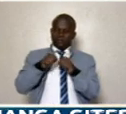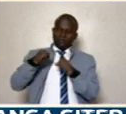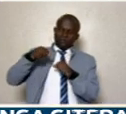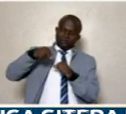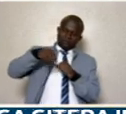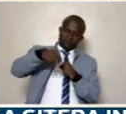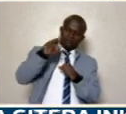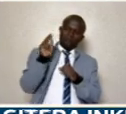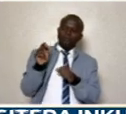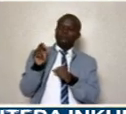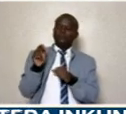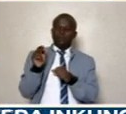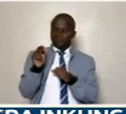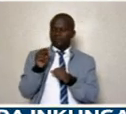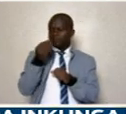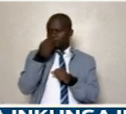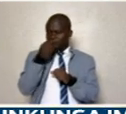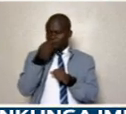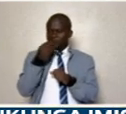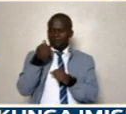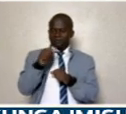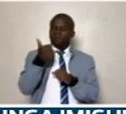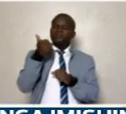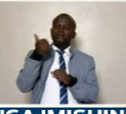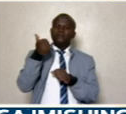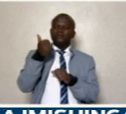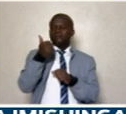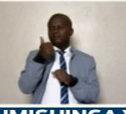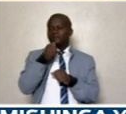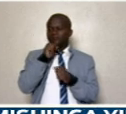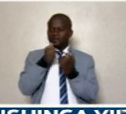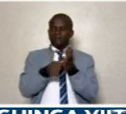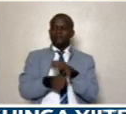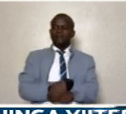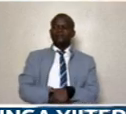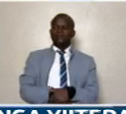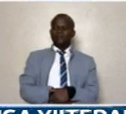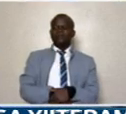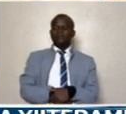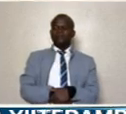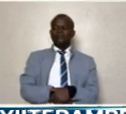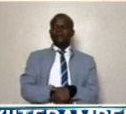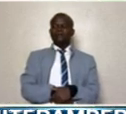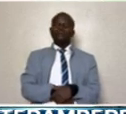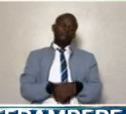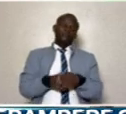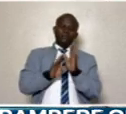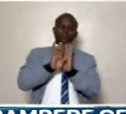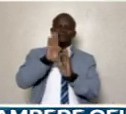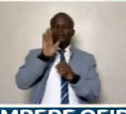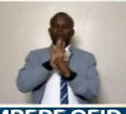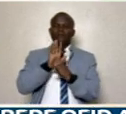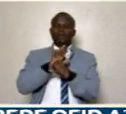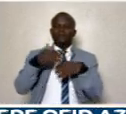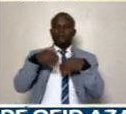kugenda ndarya neza, so numva ari byiza rero ari iterambere